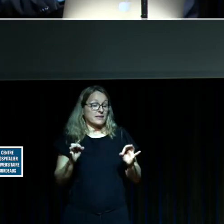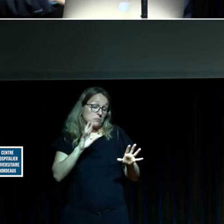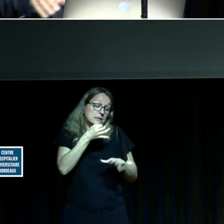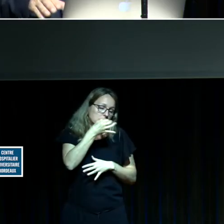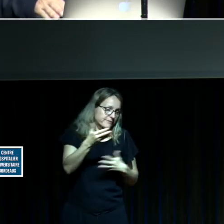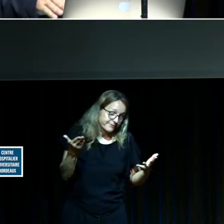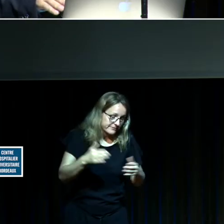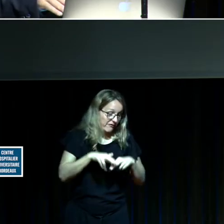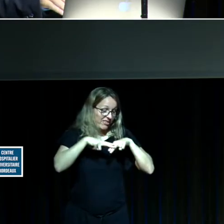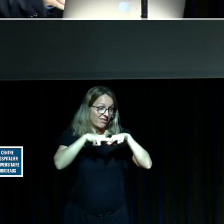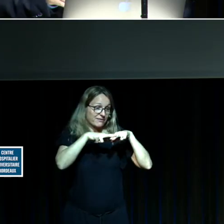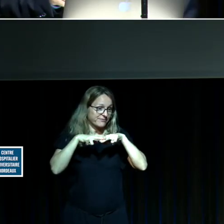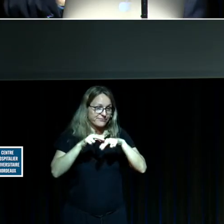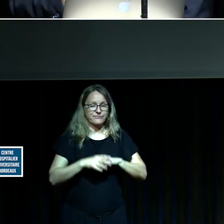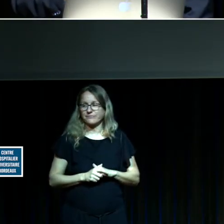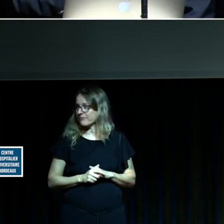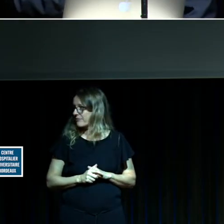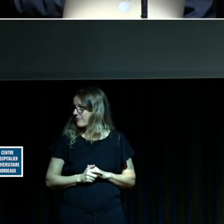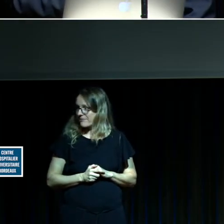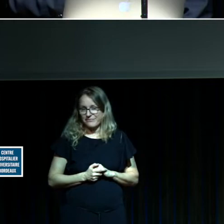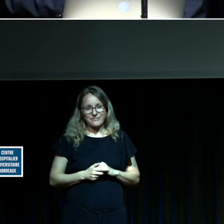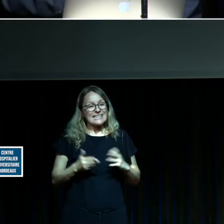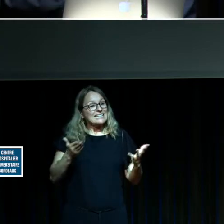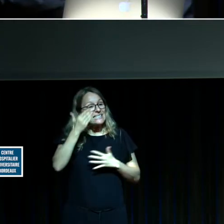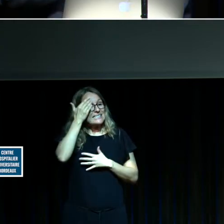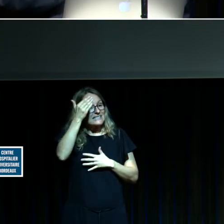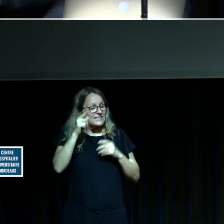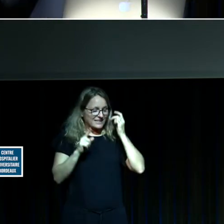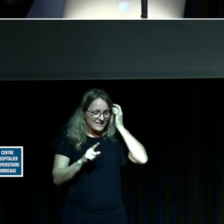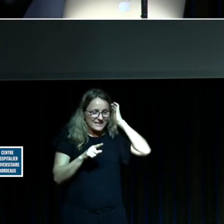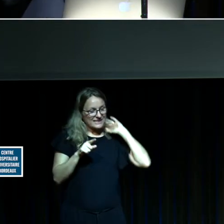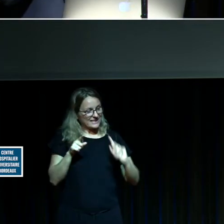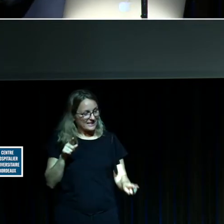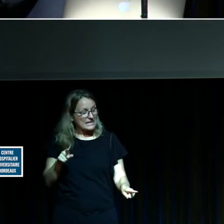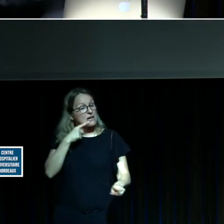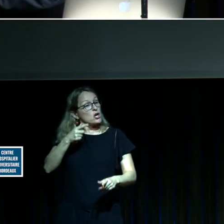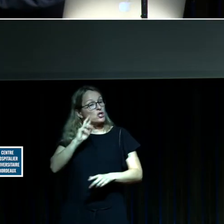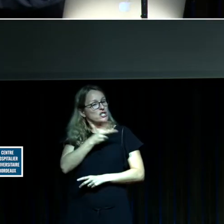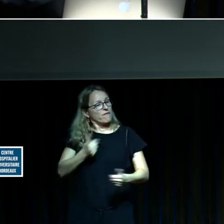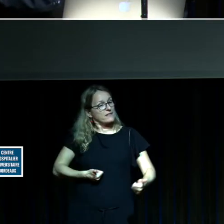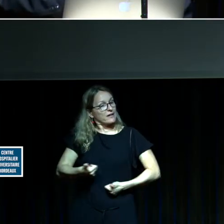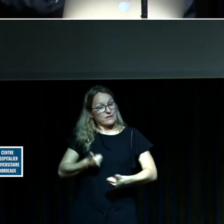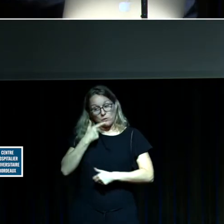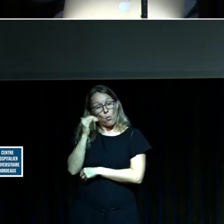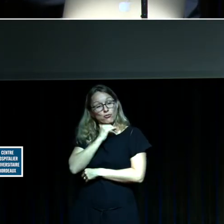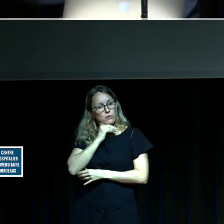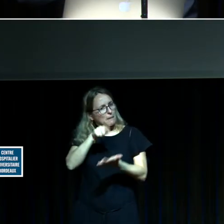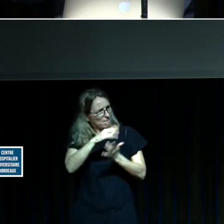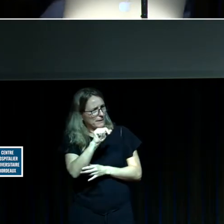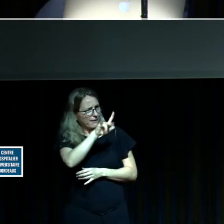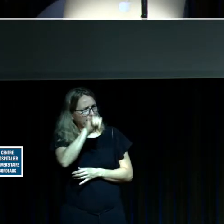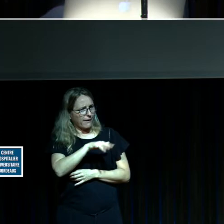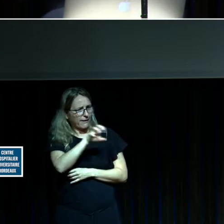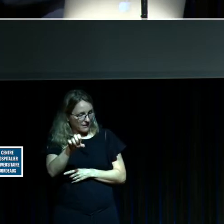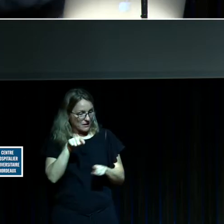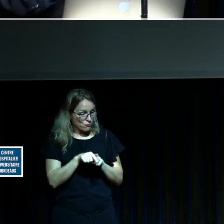disais. Voilà, donc Siméon Siani, qui est le chef de service des urgences de Blaye, est au chevet du patient, l'interroge, et moi je suis dans